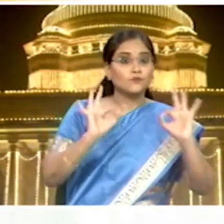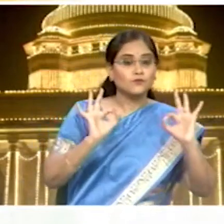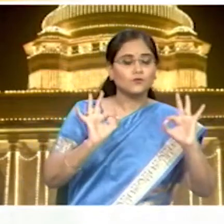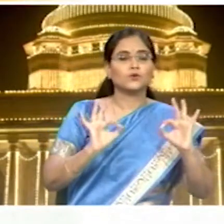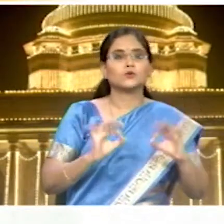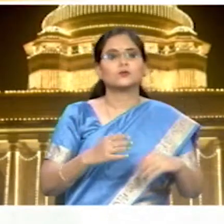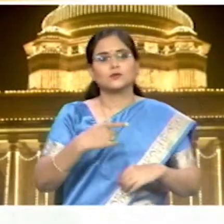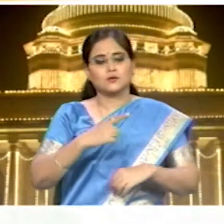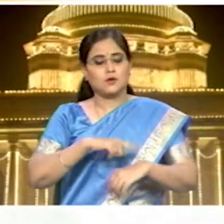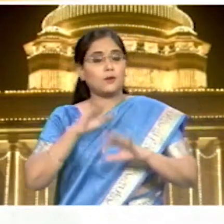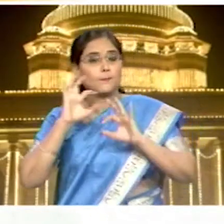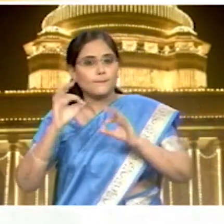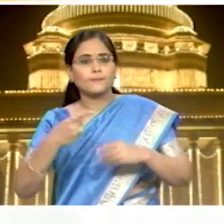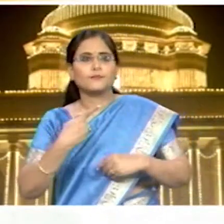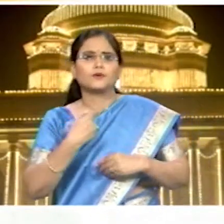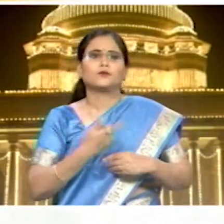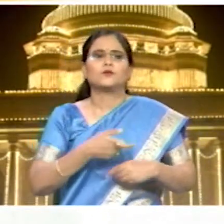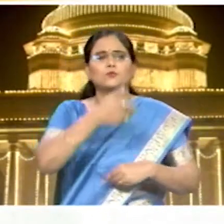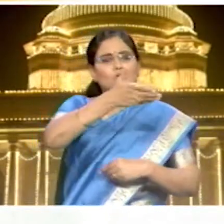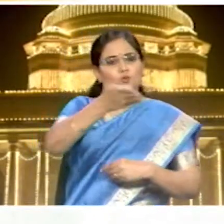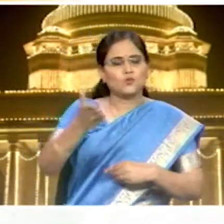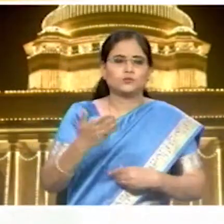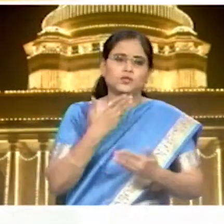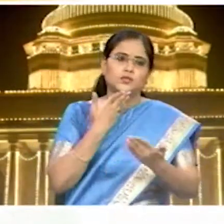हूँ। धन्यवाद। जय हिंद।